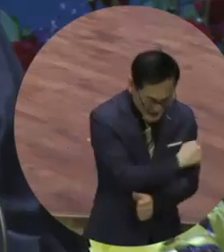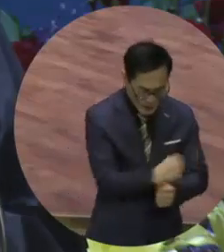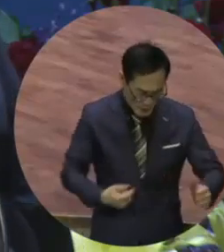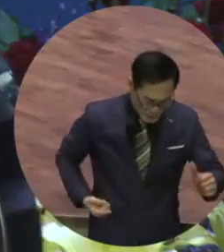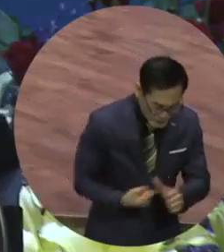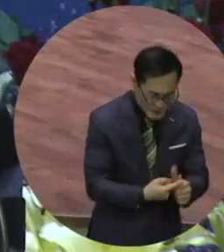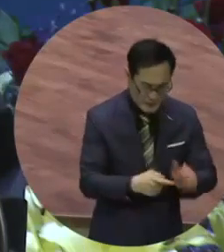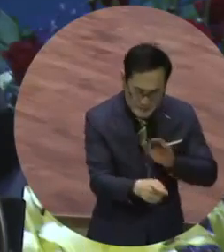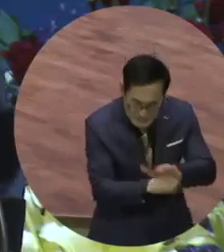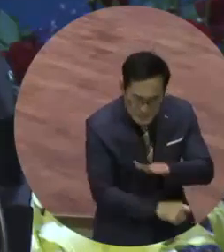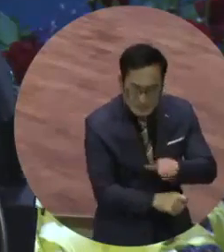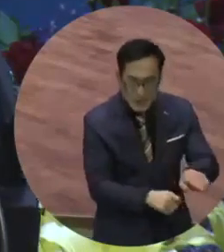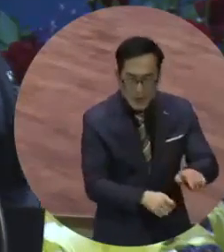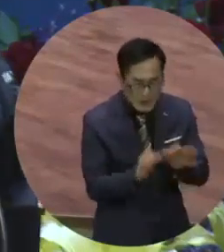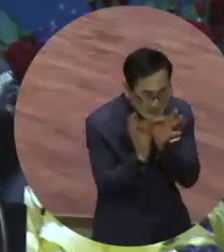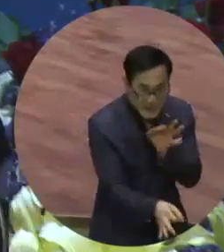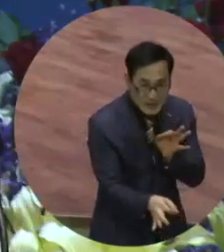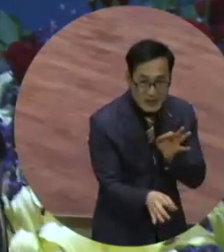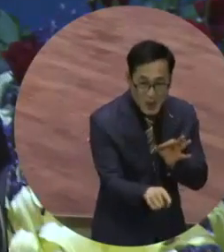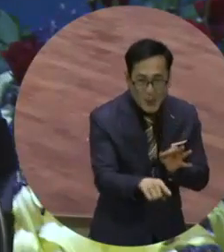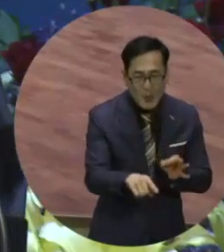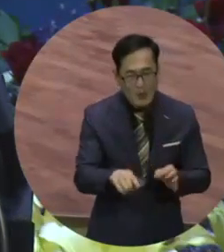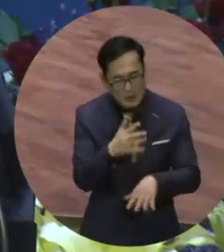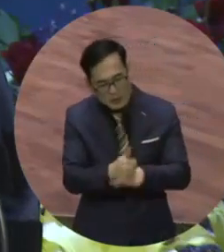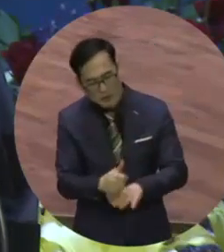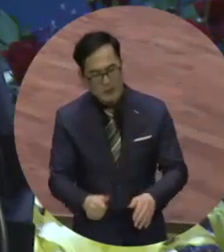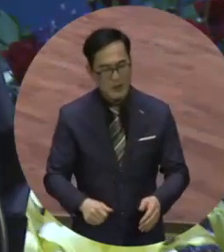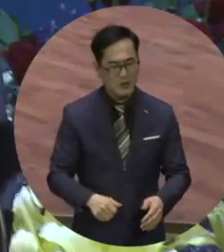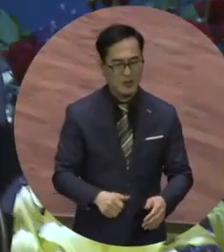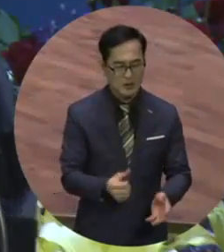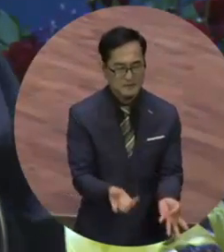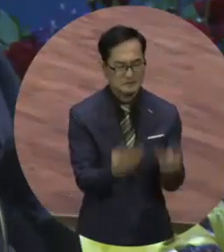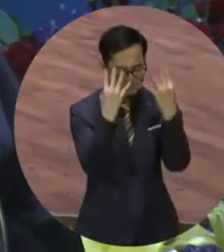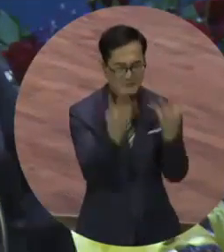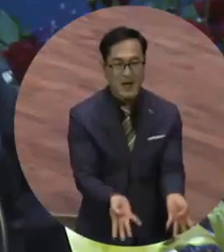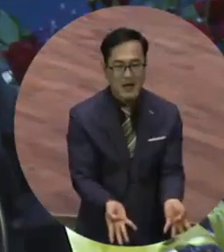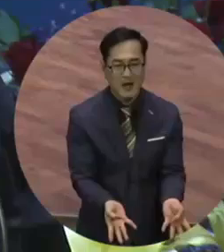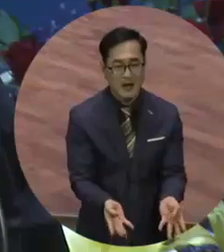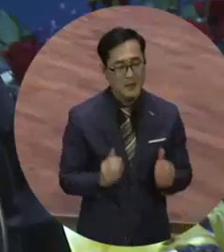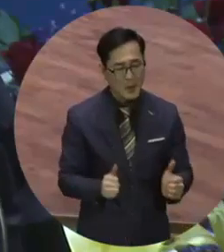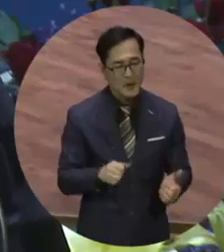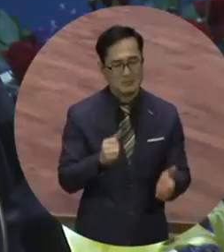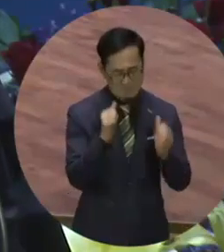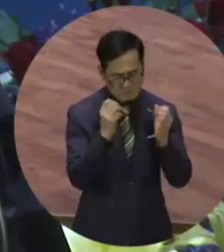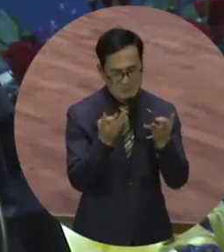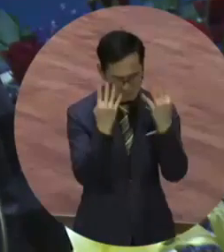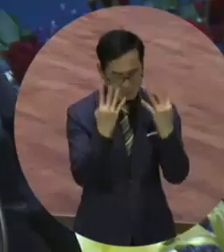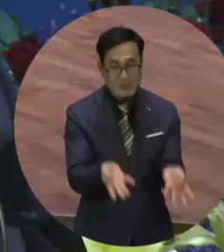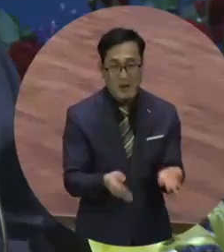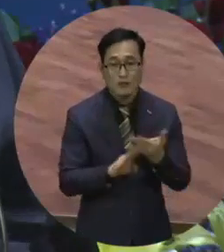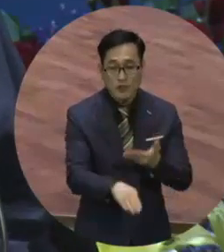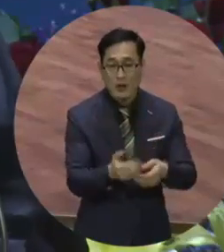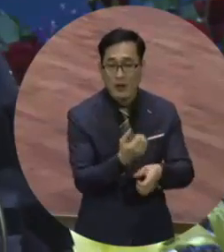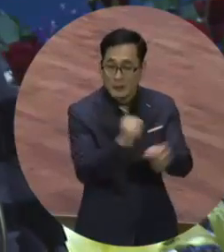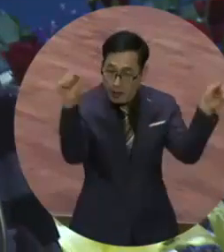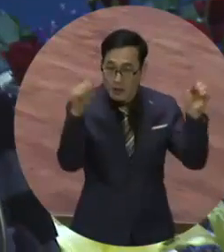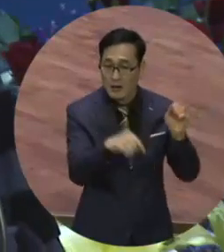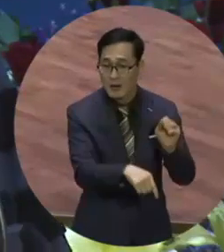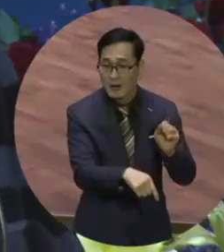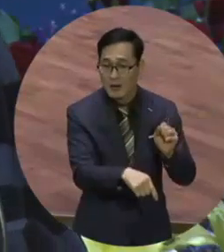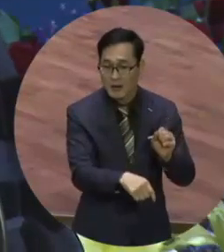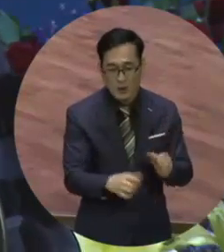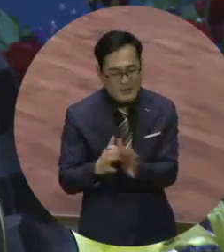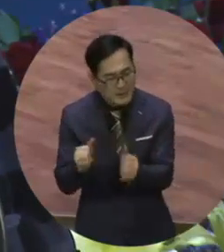대해서는 세상 종교들도 서로 용서하든지 또는 뭐 죄를 지고 법의 심판을 받고 법의 심판받고 죄값을